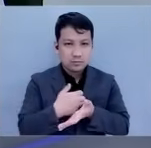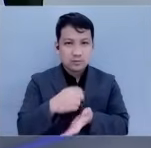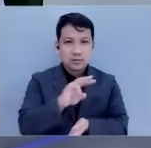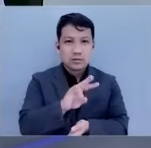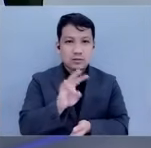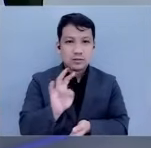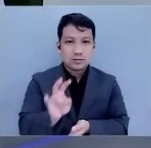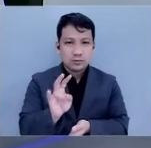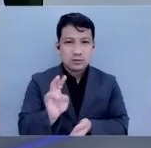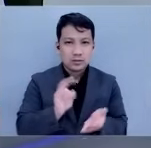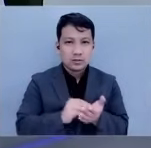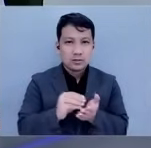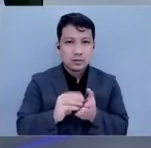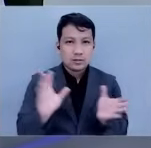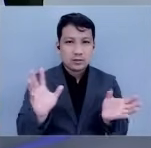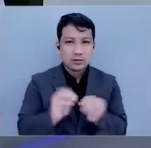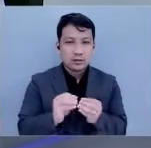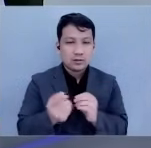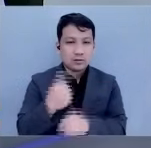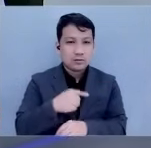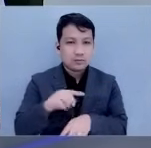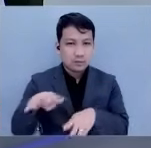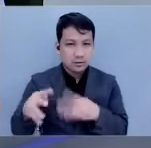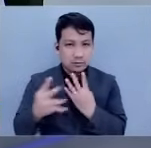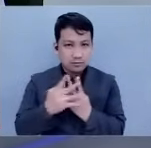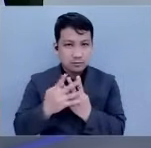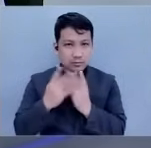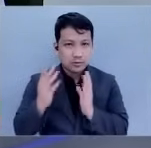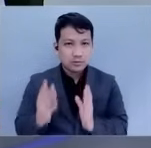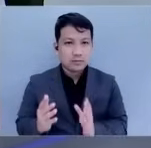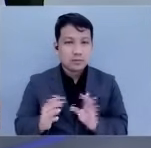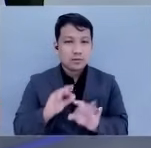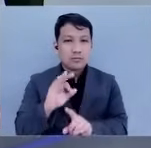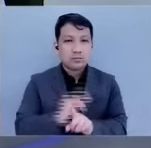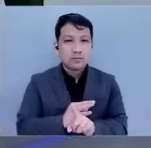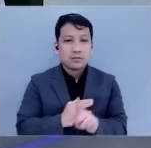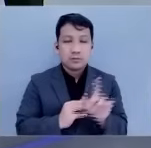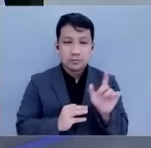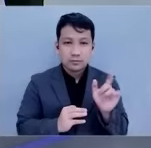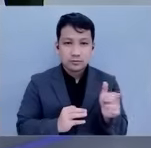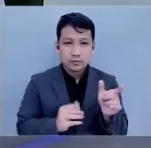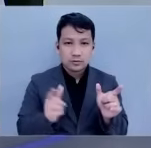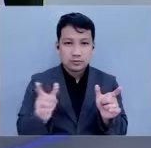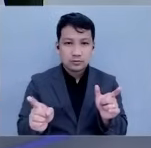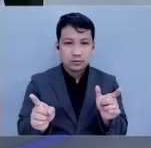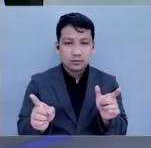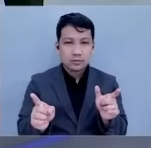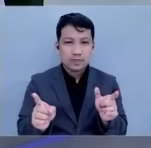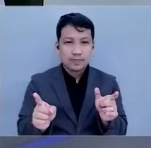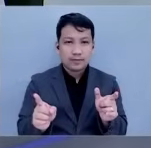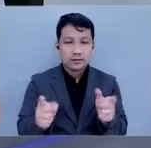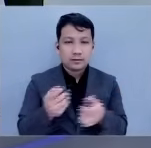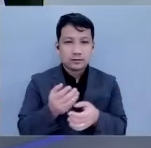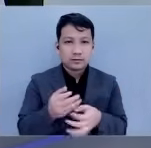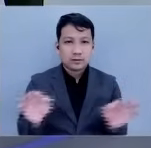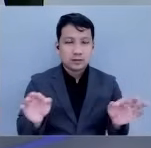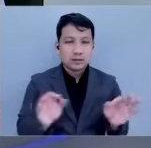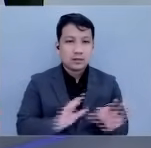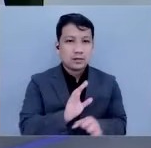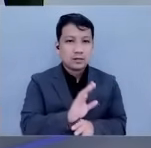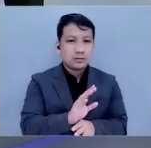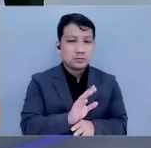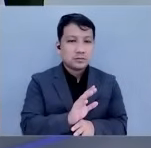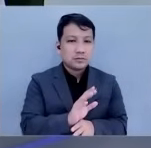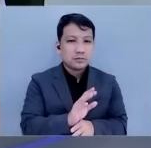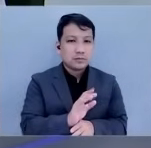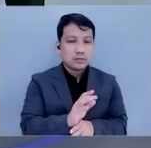million pesos mula raw sa mga Bilibid prisoners. Pebrero 2021, pinawalang sala ng RTC Branch 205 ng